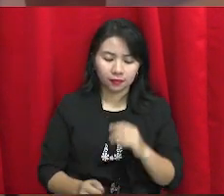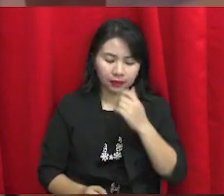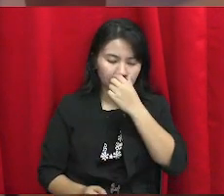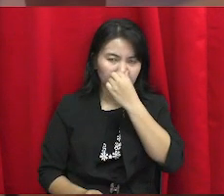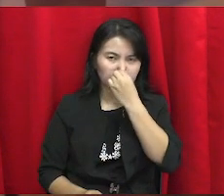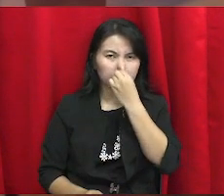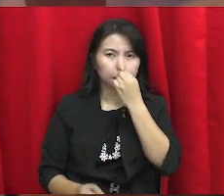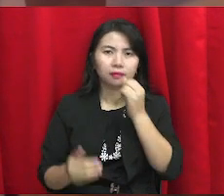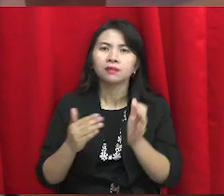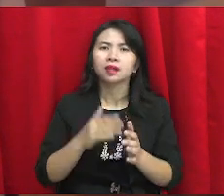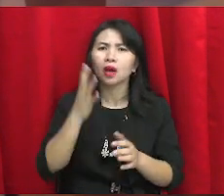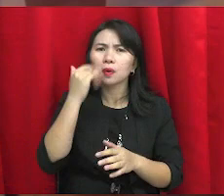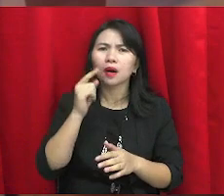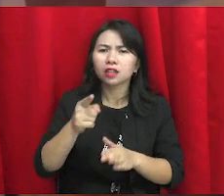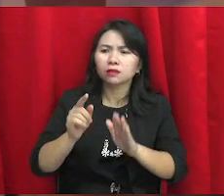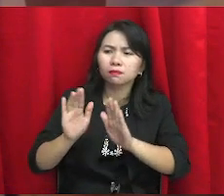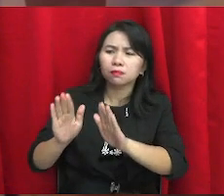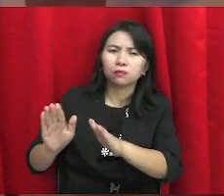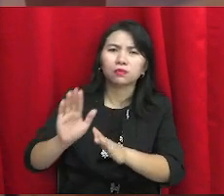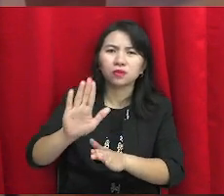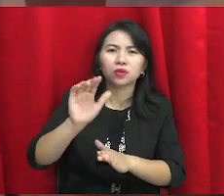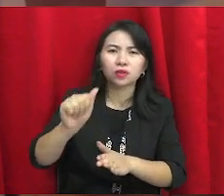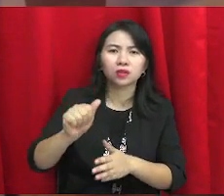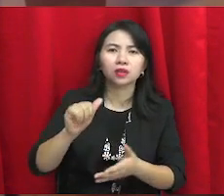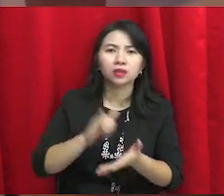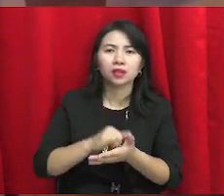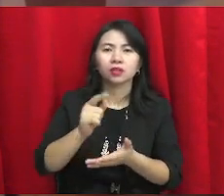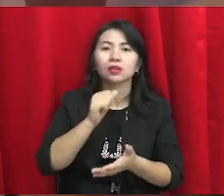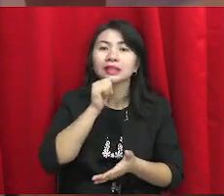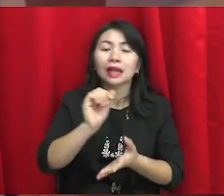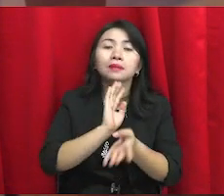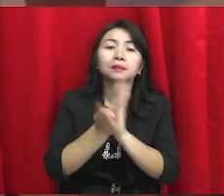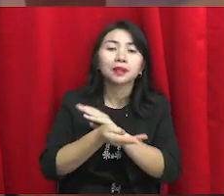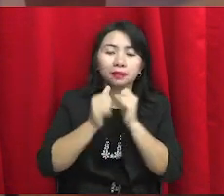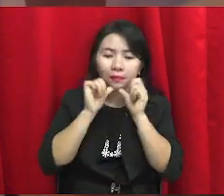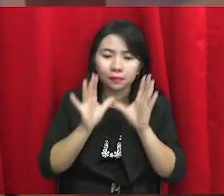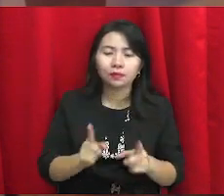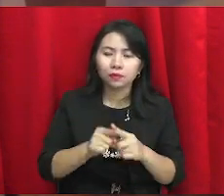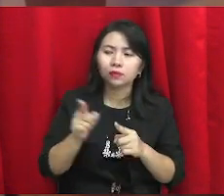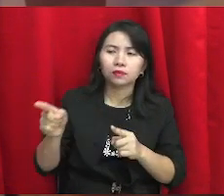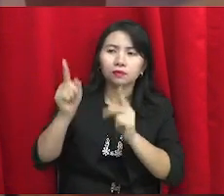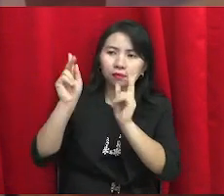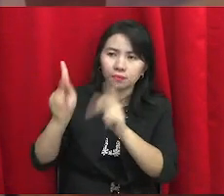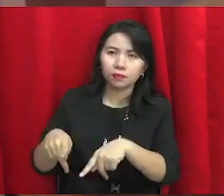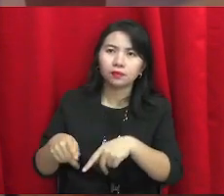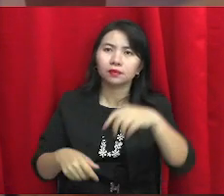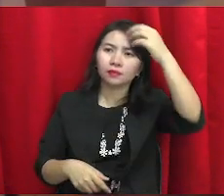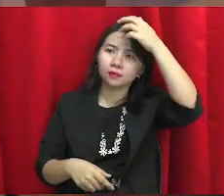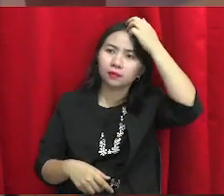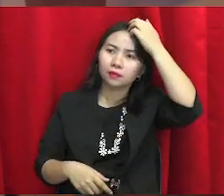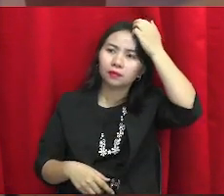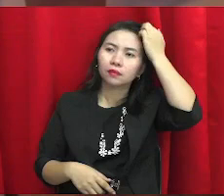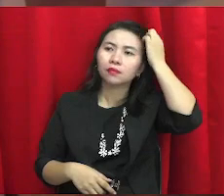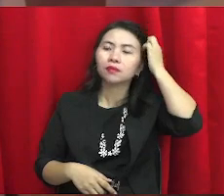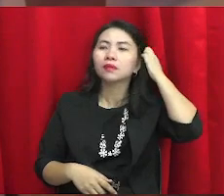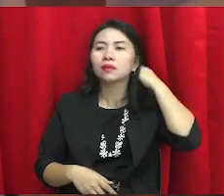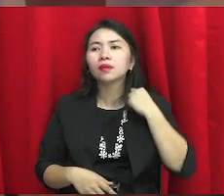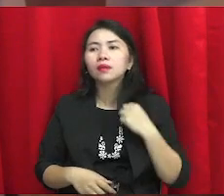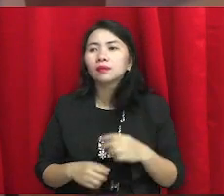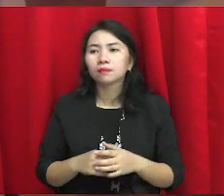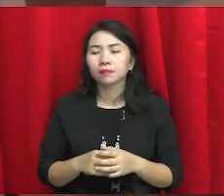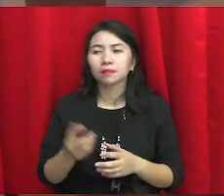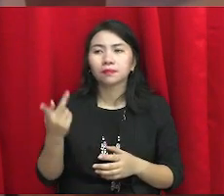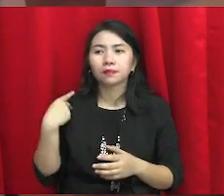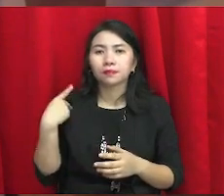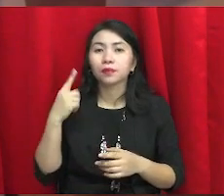ba't mo igigit yung sarili mo na hindi nga ikaw yung magiging blessing doon sa tao na yun? Amen. Sir John, naalala ko, sir, yung isang